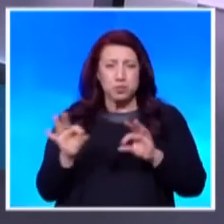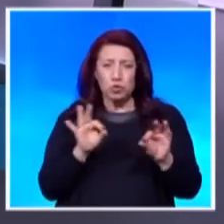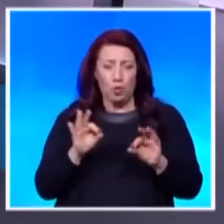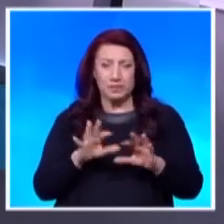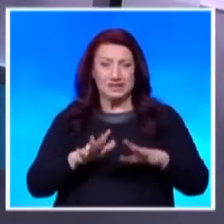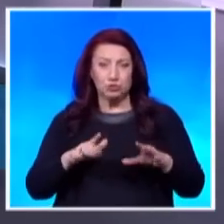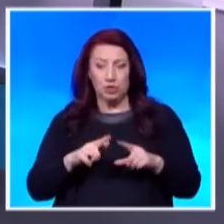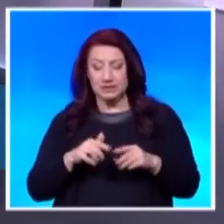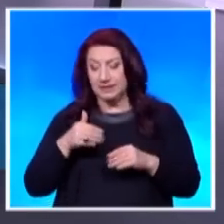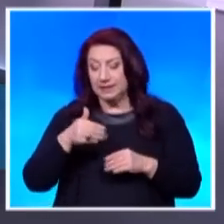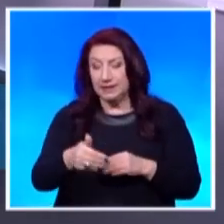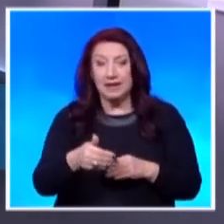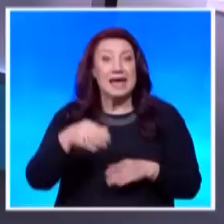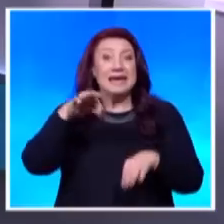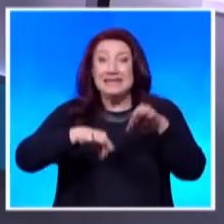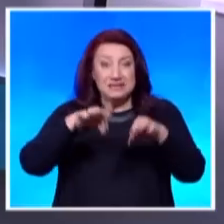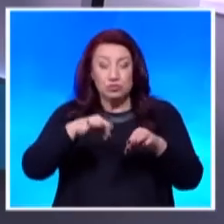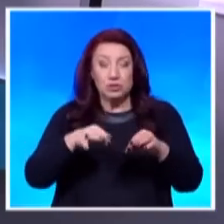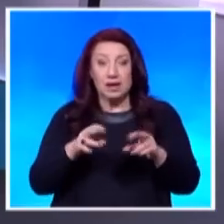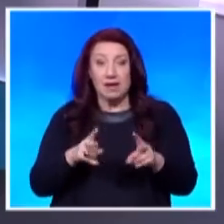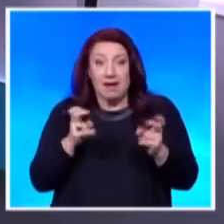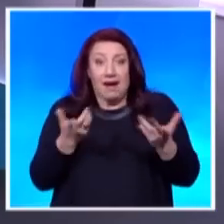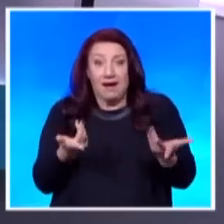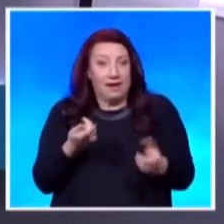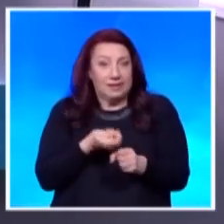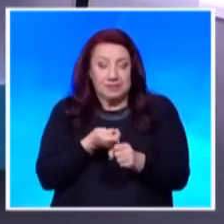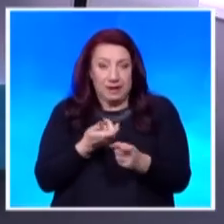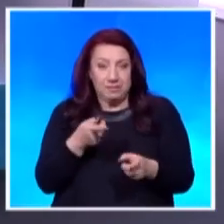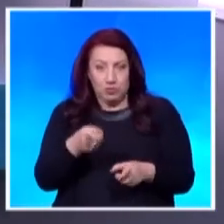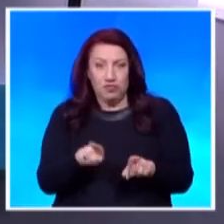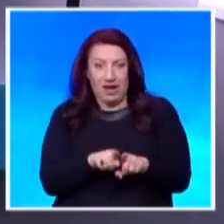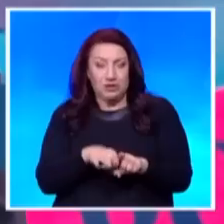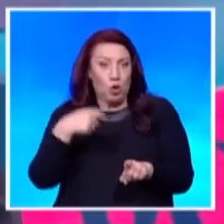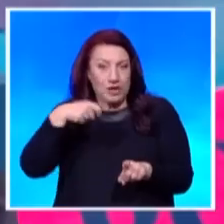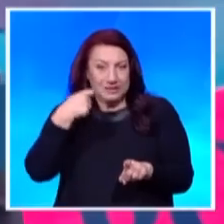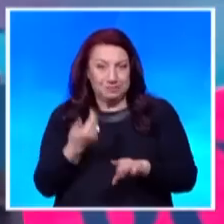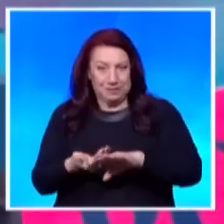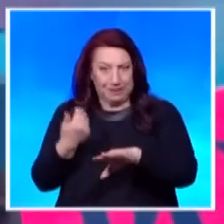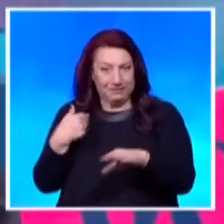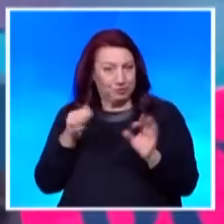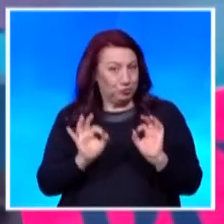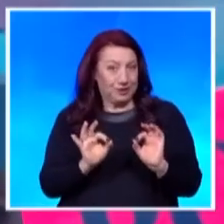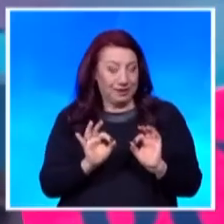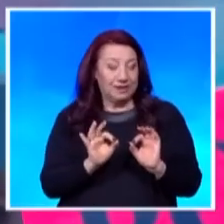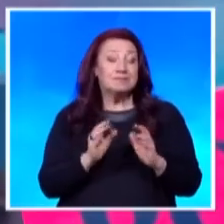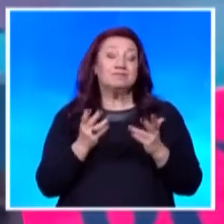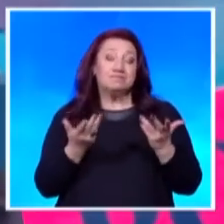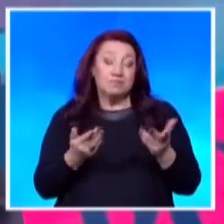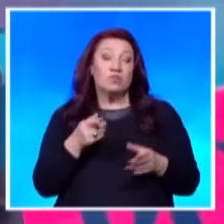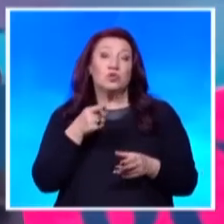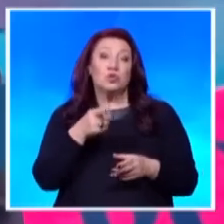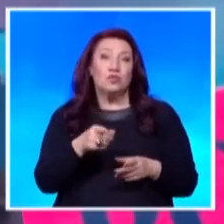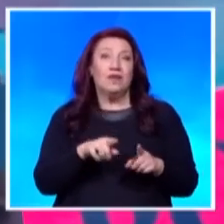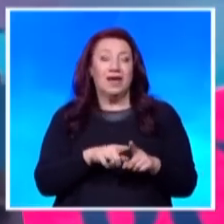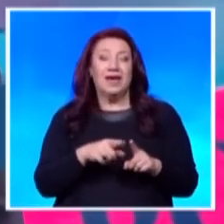това целенасочено ли? Това тест ли е все пак да отговорим на този въпрос? Това е, според мен,